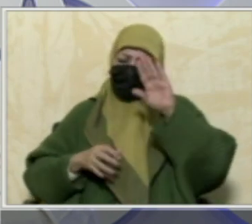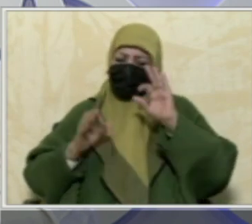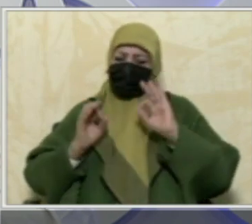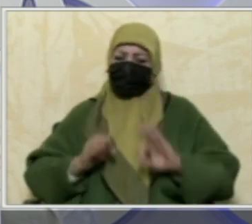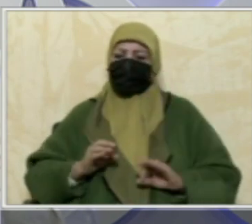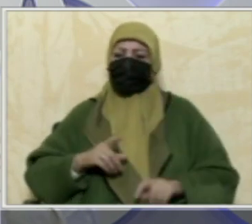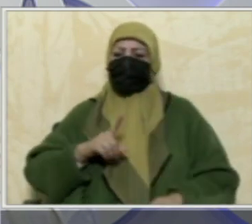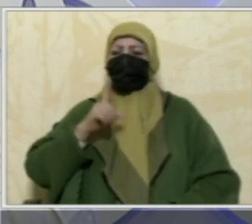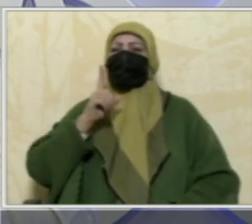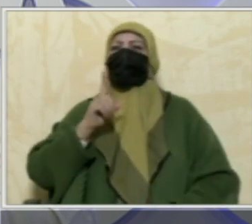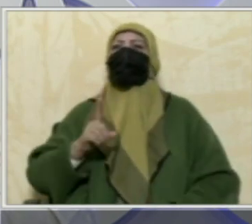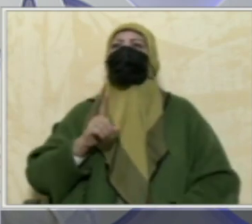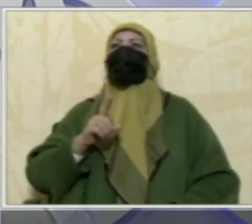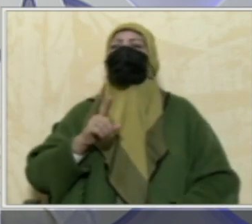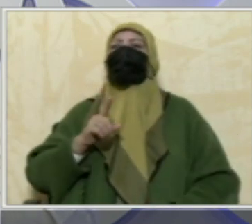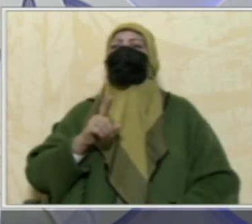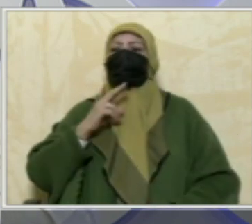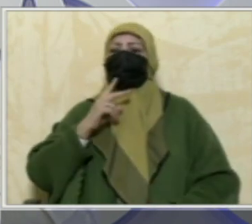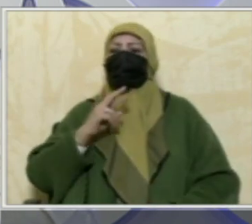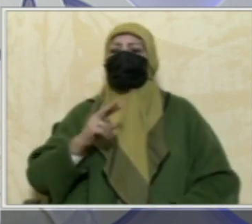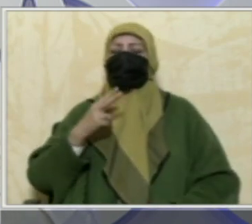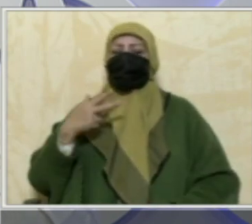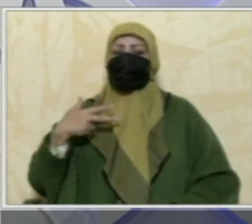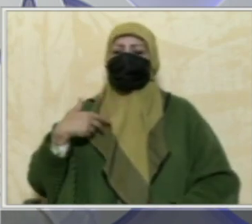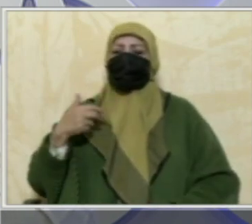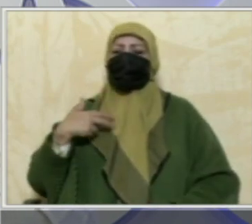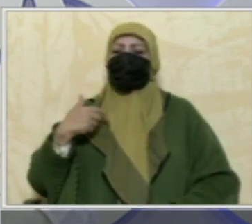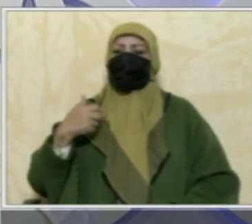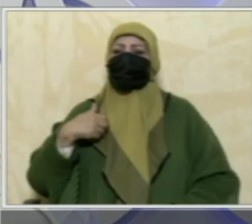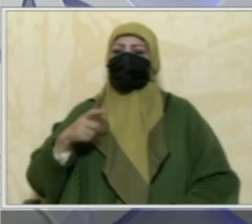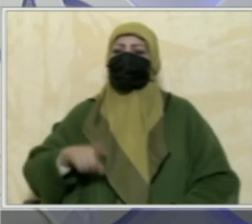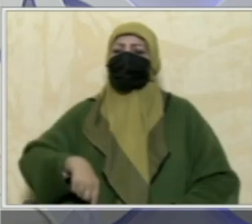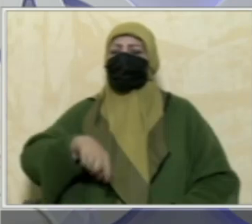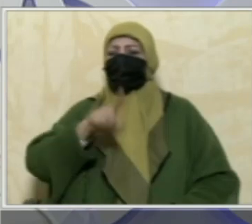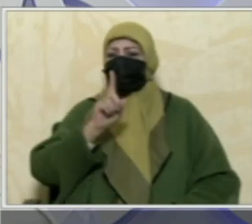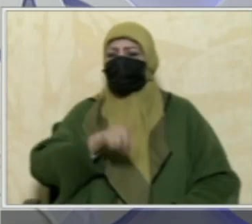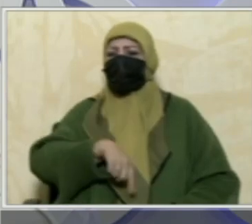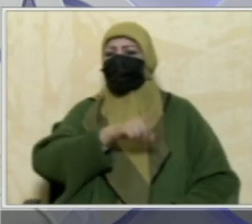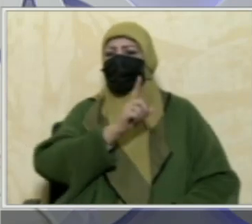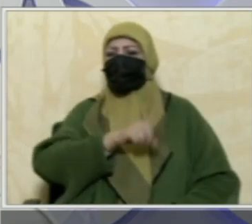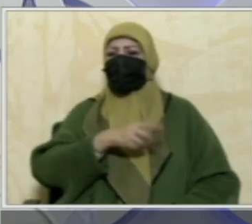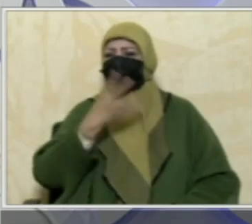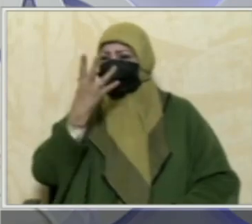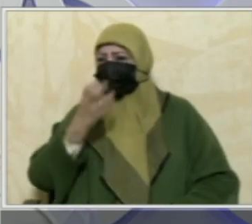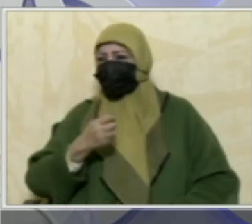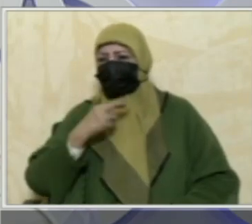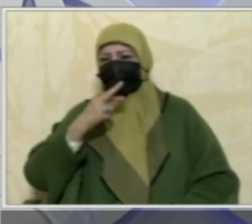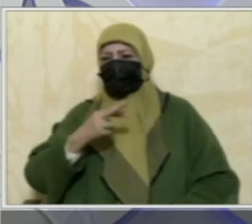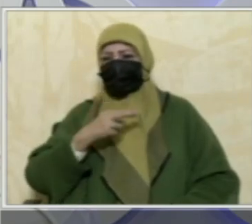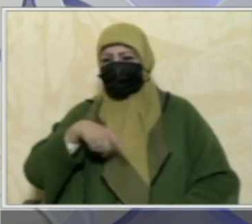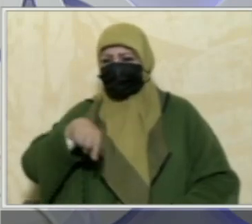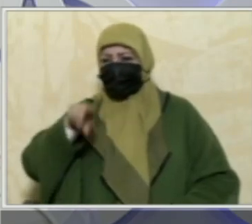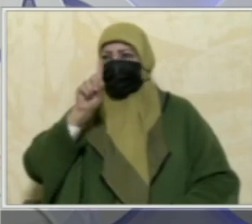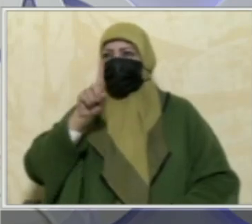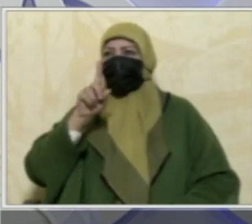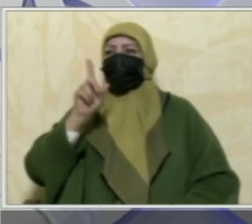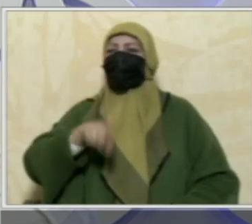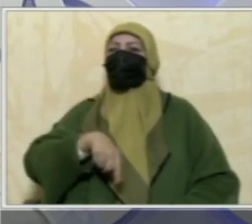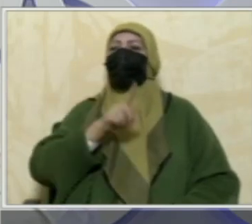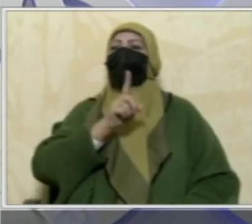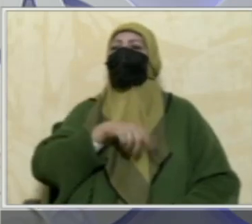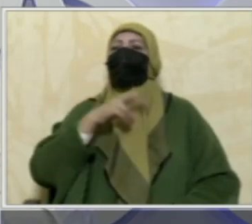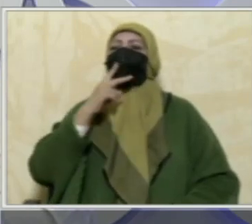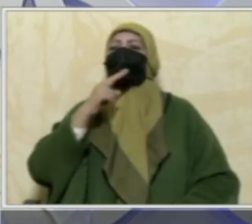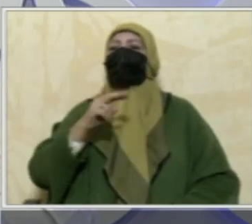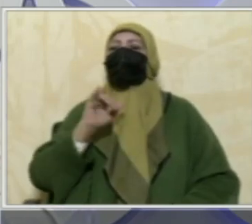اسم الله في ايام معلومات فذكر الله الايام ولم يذكر الليالي وبالتالي الاولى للشخص